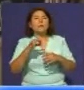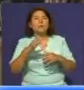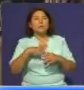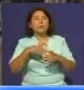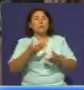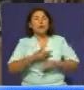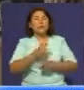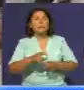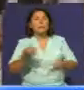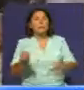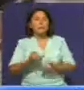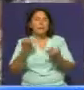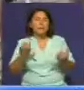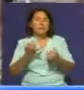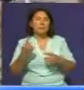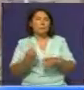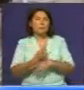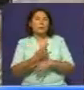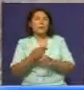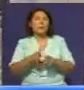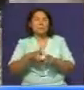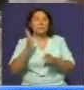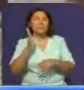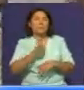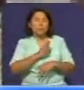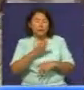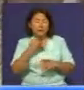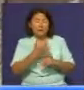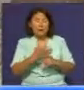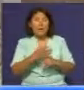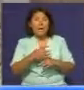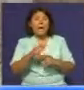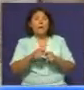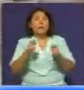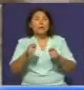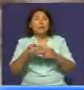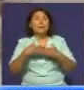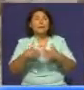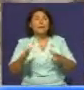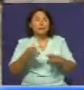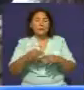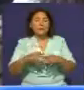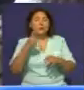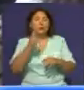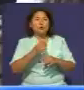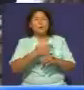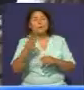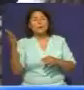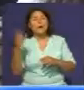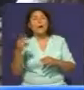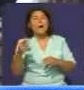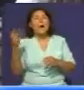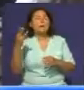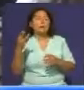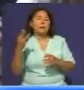келген тұрғындарды қызықтырған сауалдардың бірі осы болды. Әр 90 сайын өтетін ашық есік күні шарасына 300-ге тарта ақтаулық